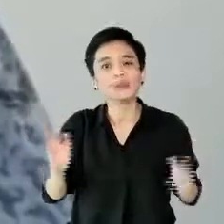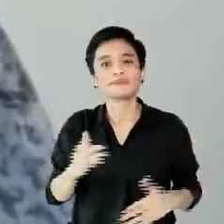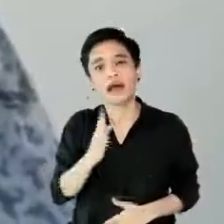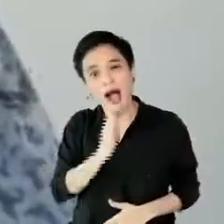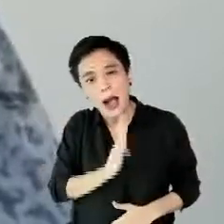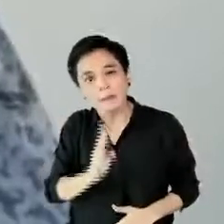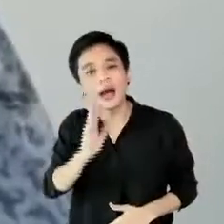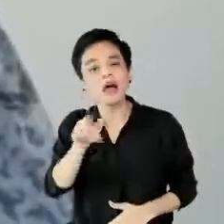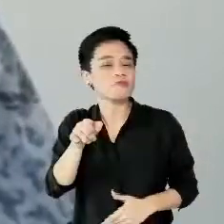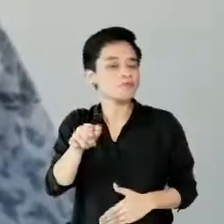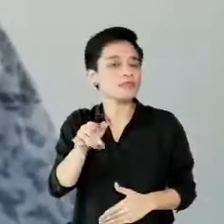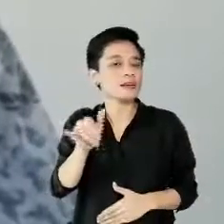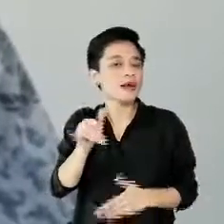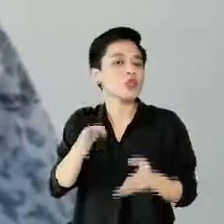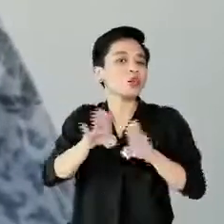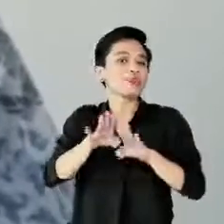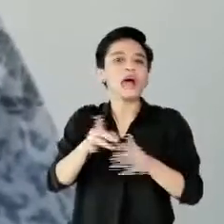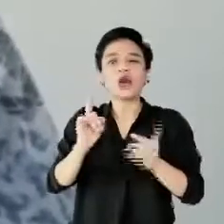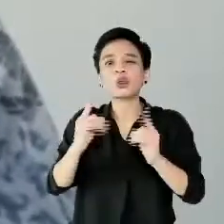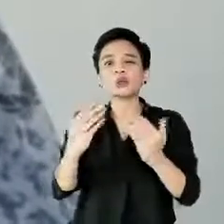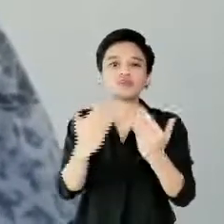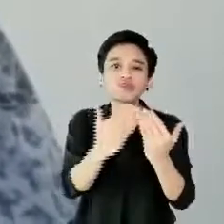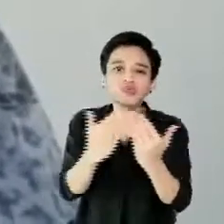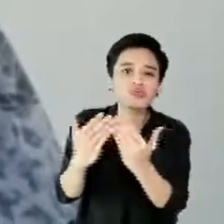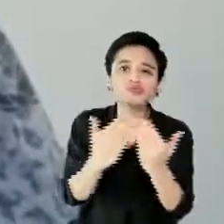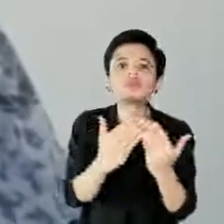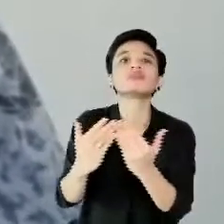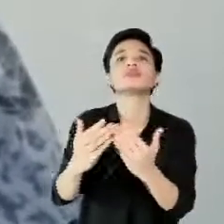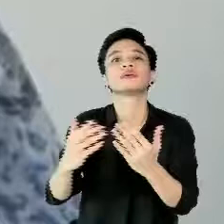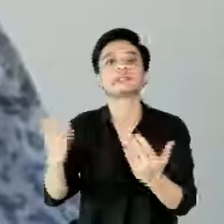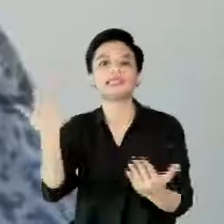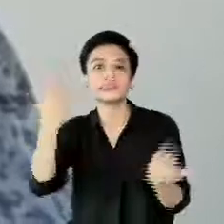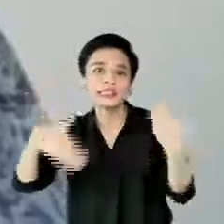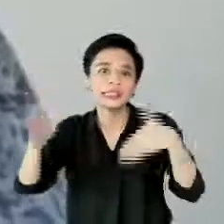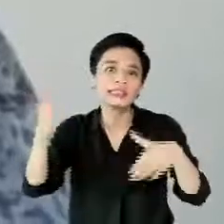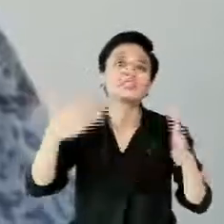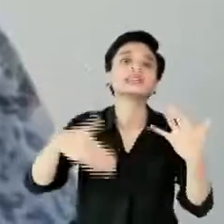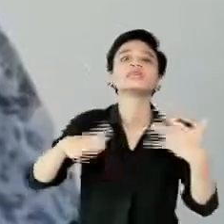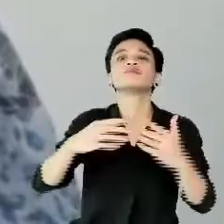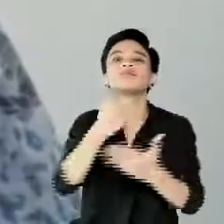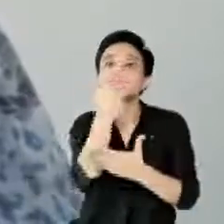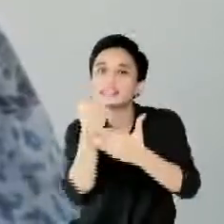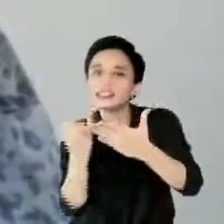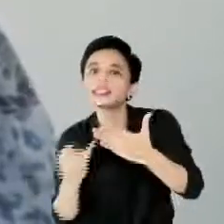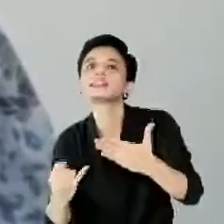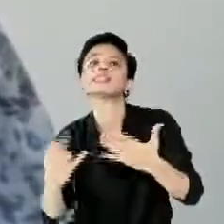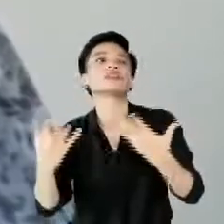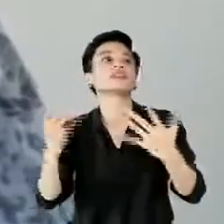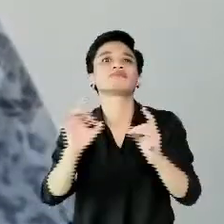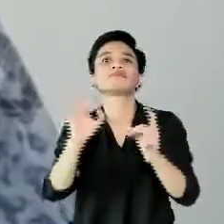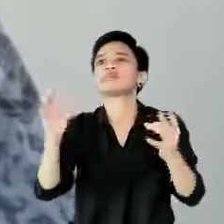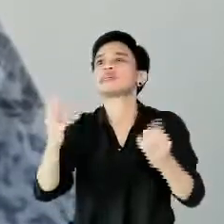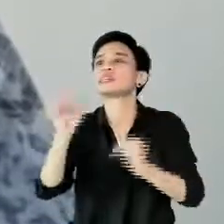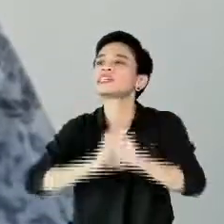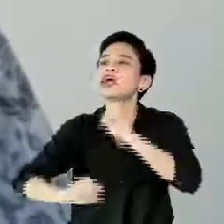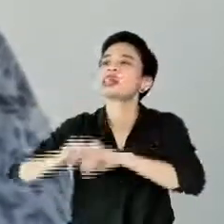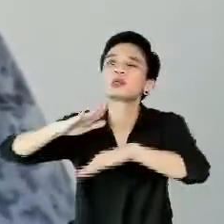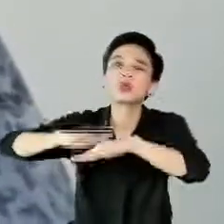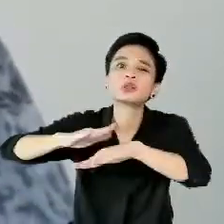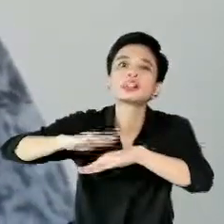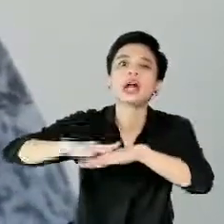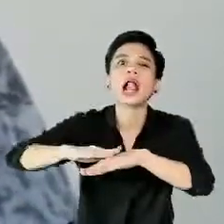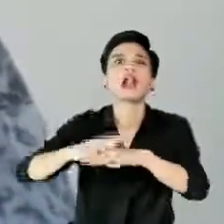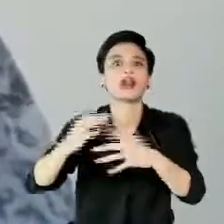apa namanya kegiatan Gerard hajatan kesenian keagamaan sosial budaya pada